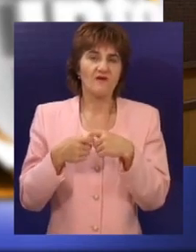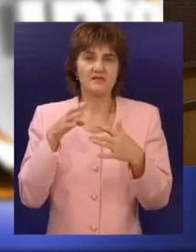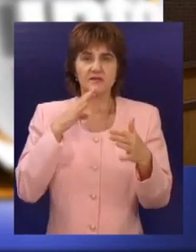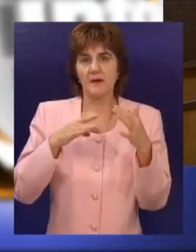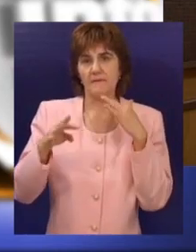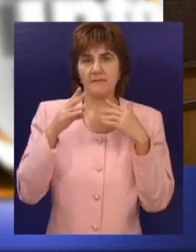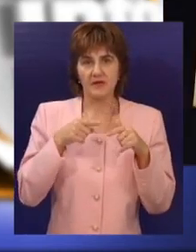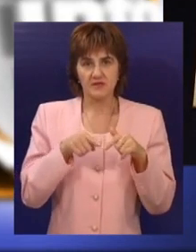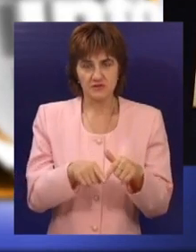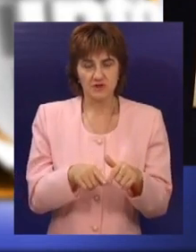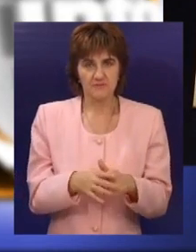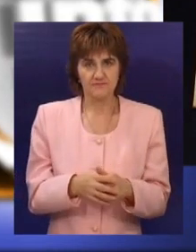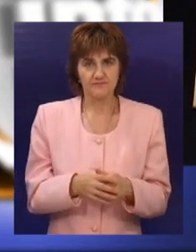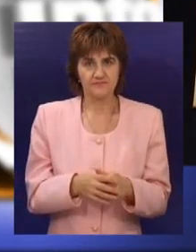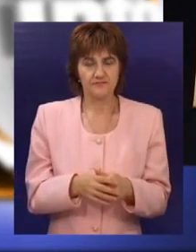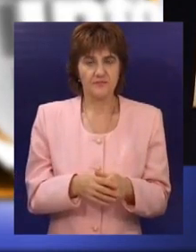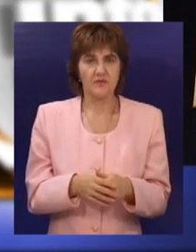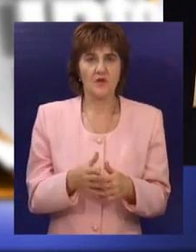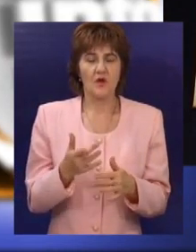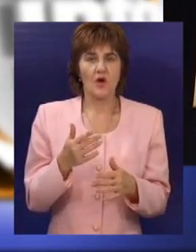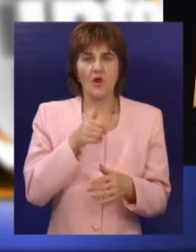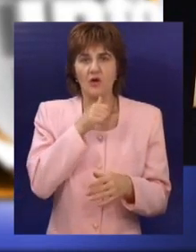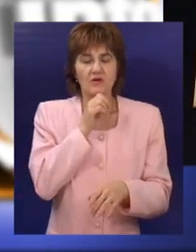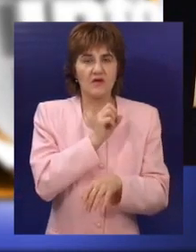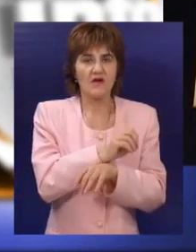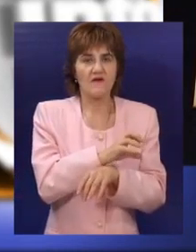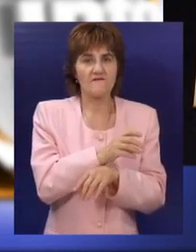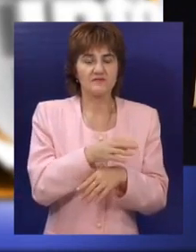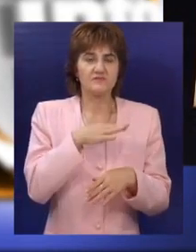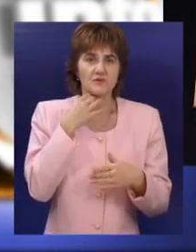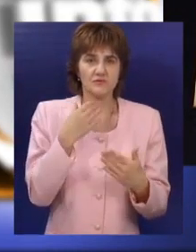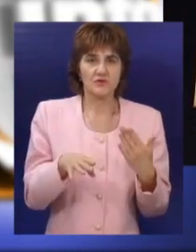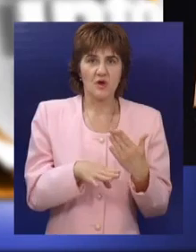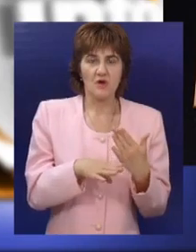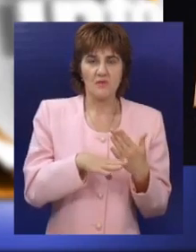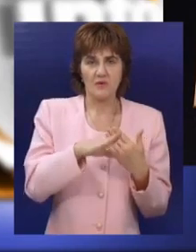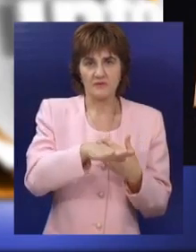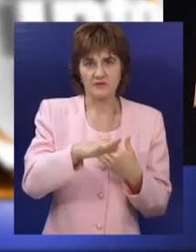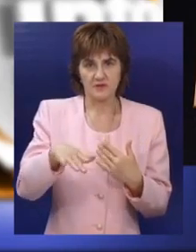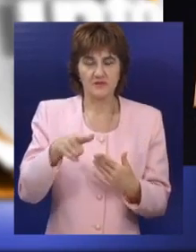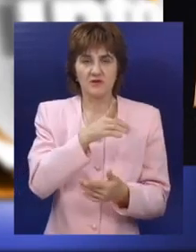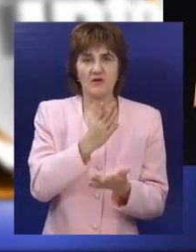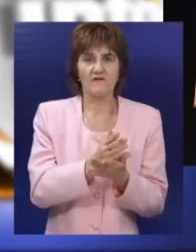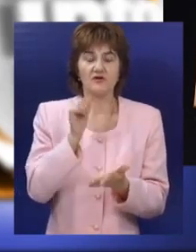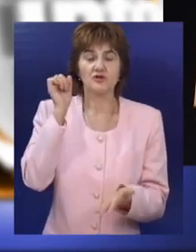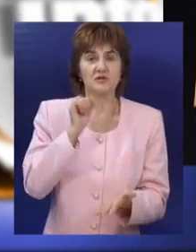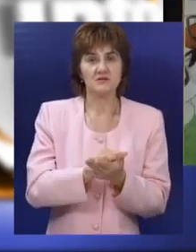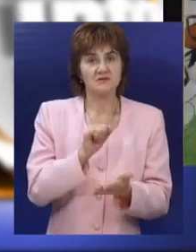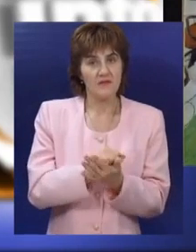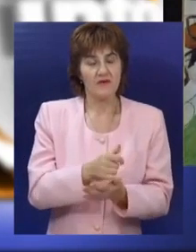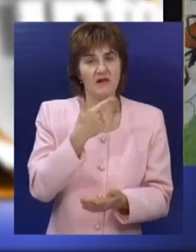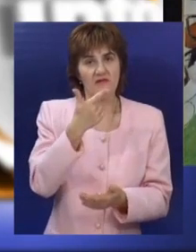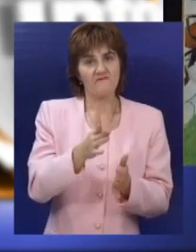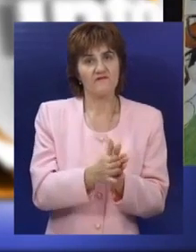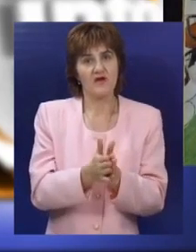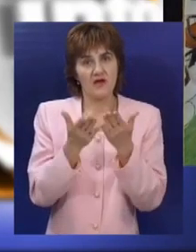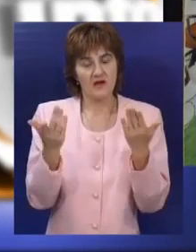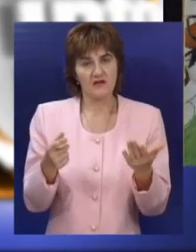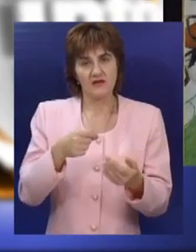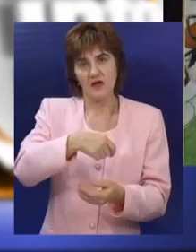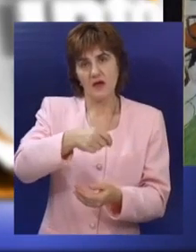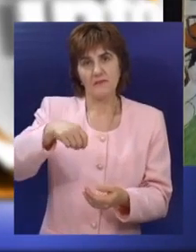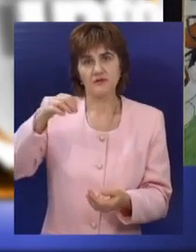da razumiju o čemu se radi. Koliko je Nataša posvećena deci, govori podatak da je objavila dve knjige za decu, da piše i